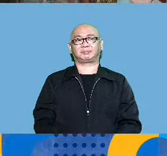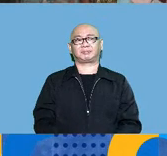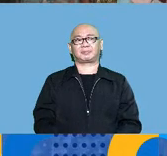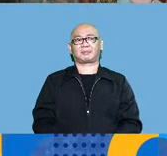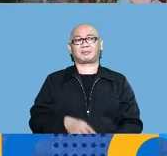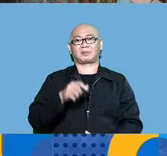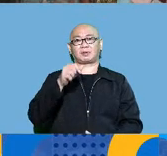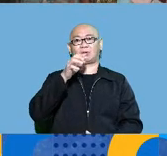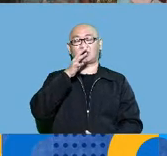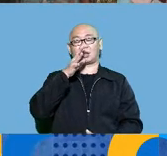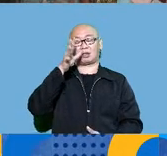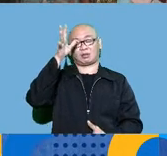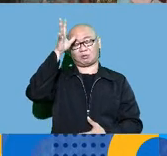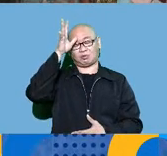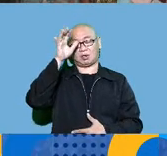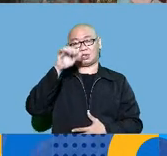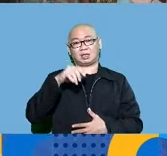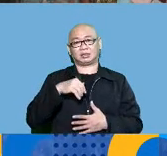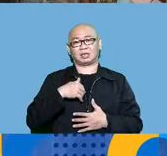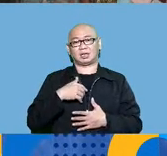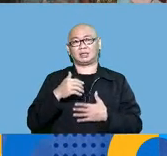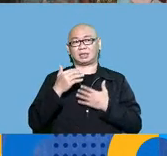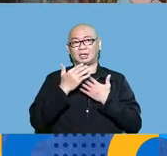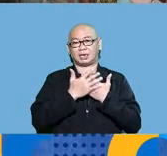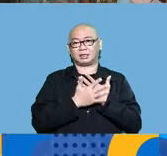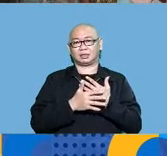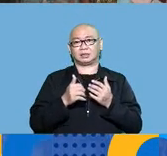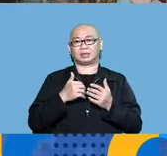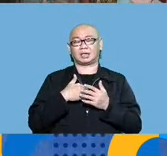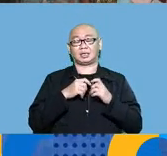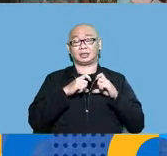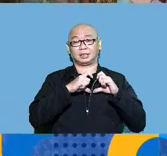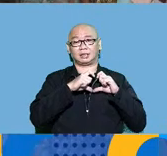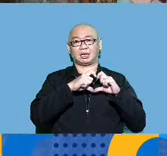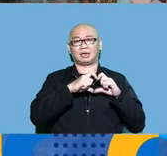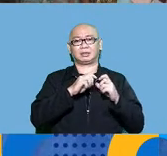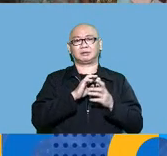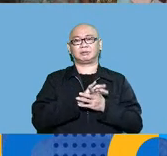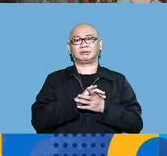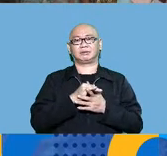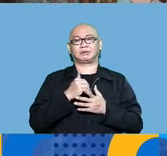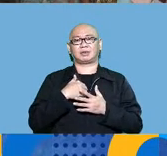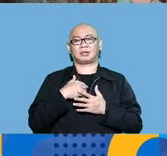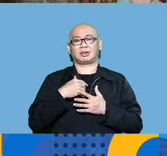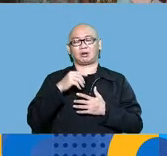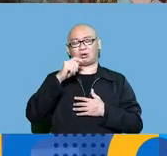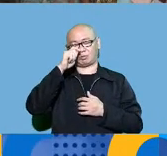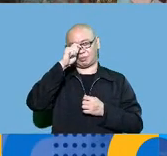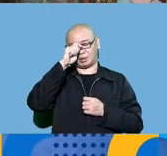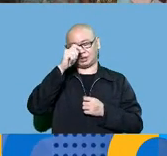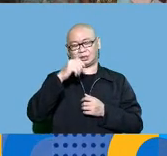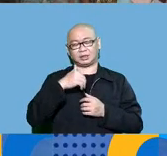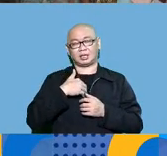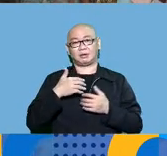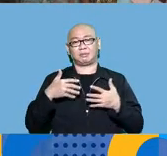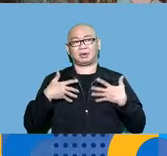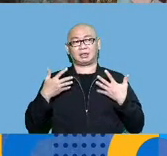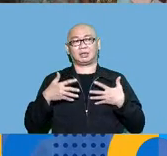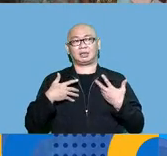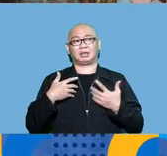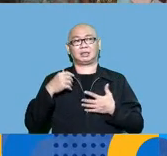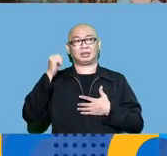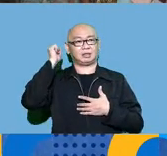Orang tua yang sangat saya sayangi, saya cintai, saya hormati, dan saya banggakan